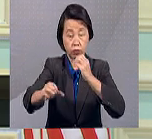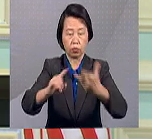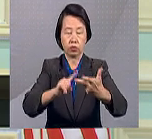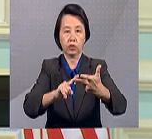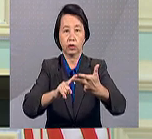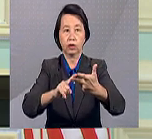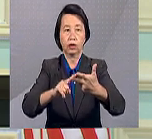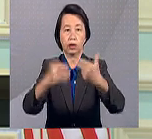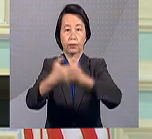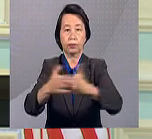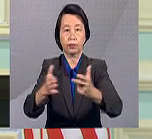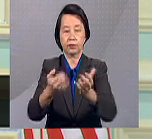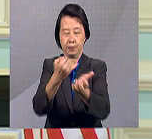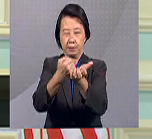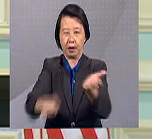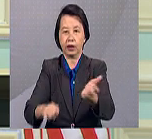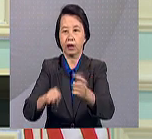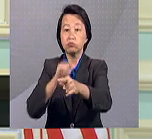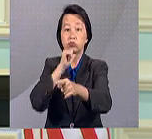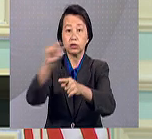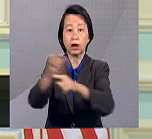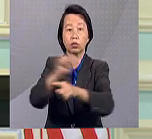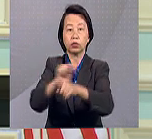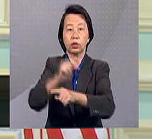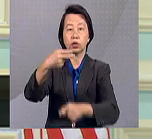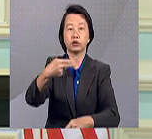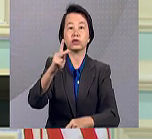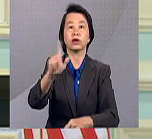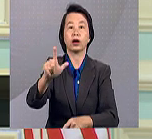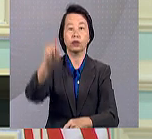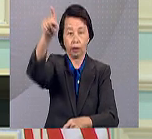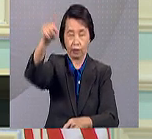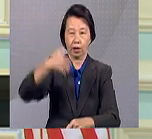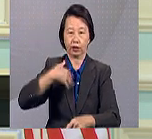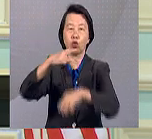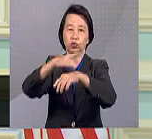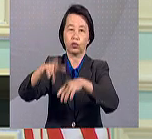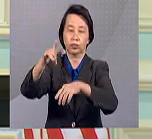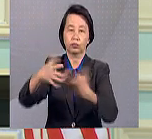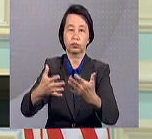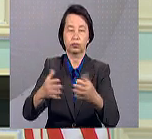Wad Bersalim yang tidak digunakan di Hospital Kuala Lumpur. Jumlahnya lebih kurang